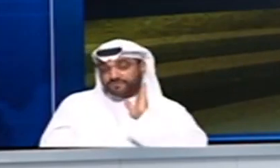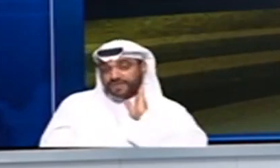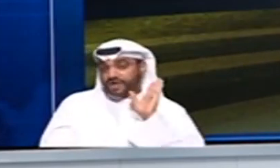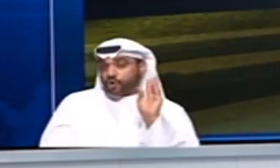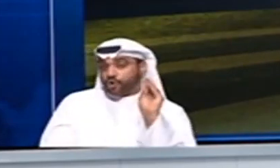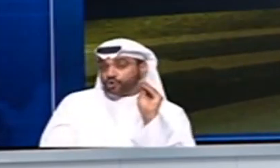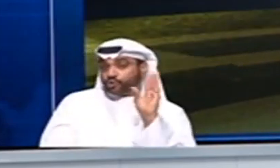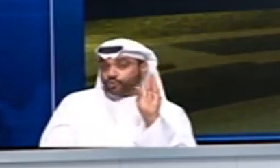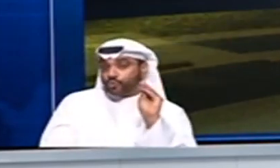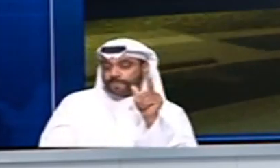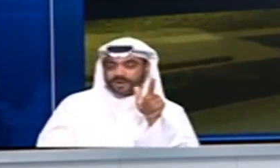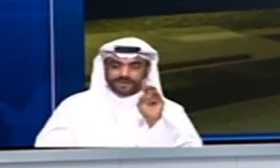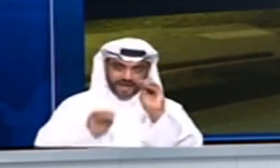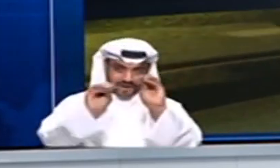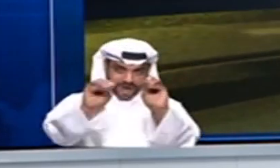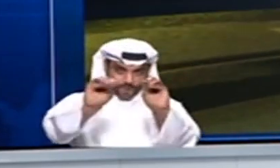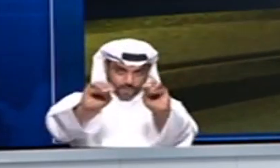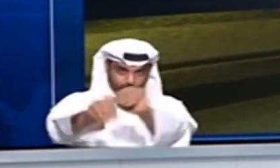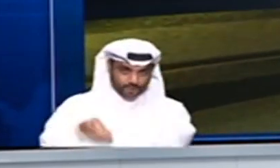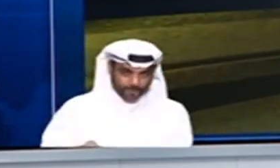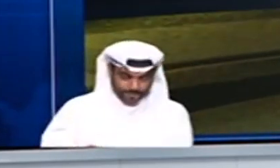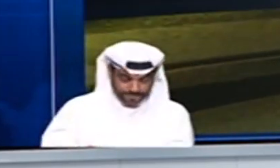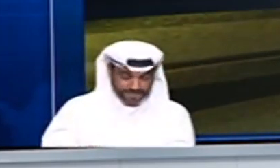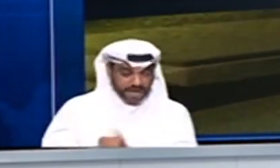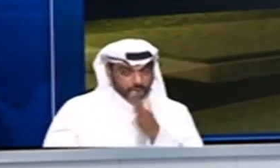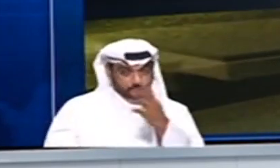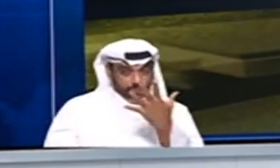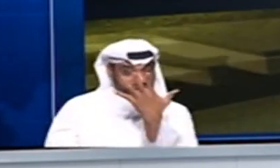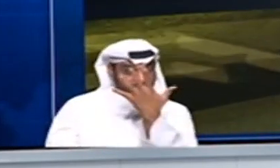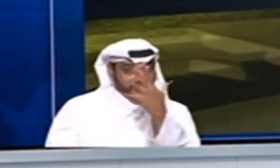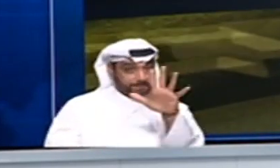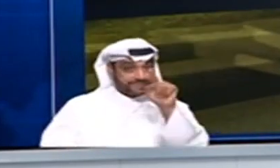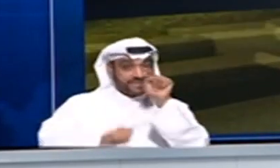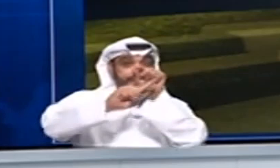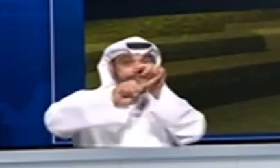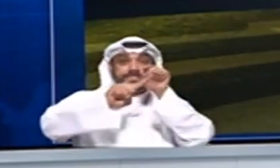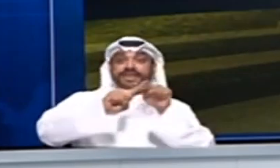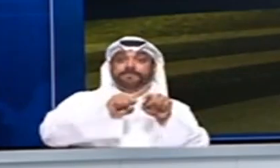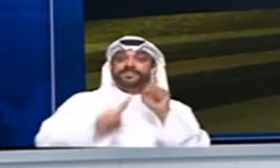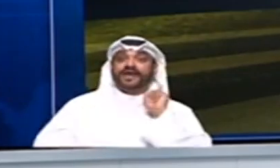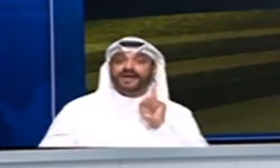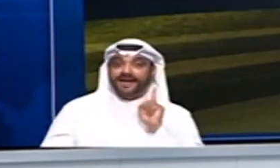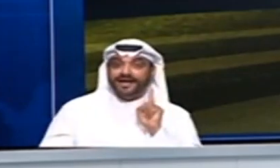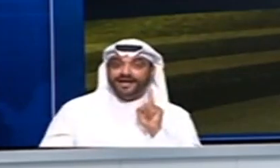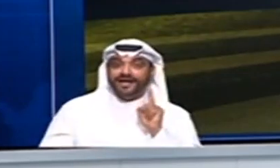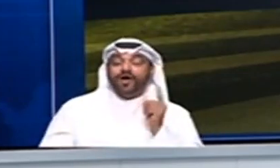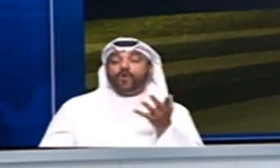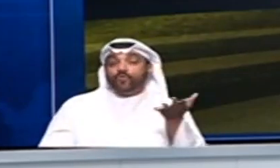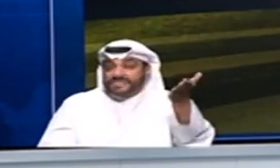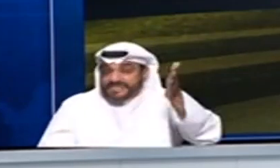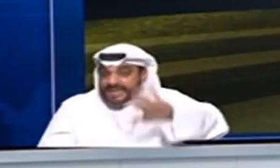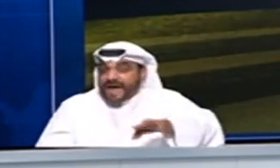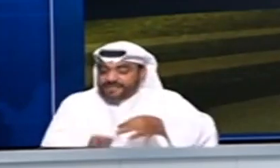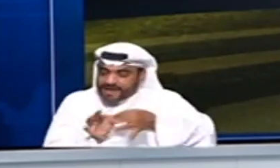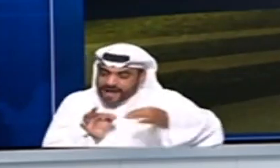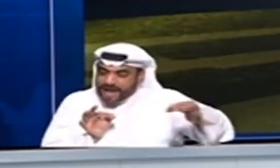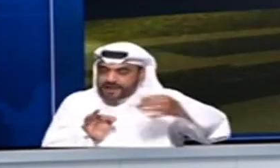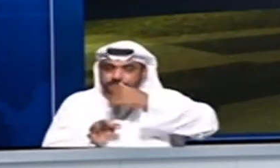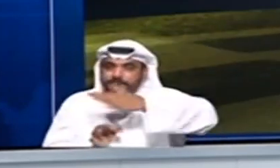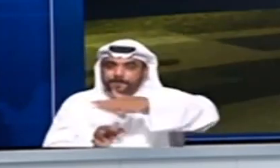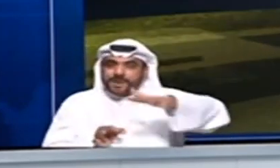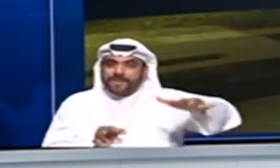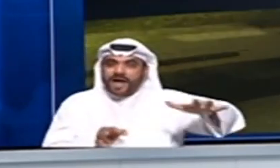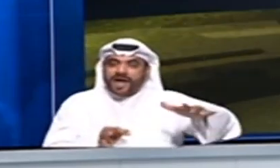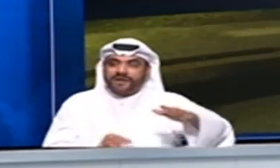الأفقية بعض الشيء. نسب الرطوبة تتراوح ما بين 45 إلى 50% وأعلى من ذلك على المناطق الساحلية والجزر